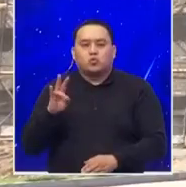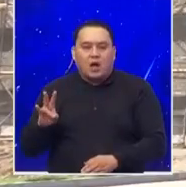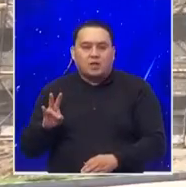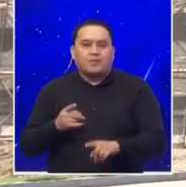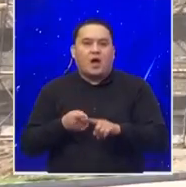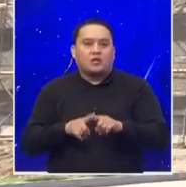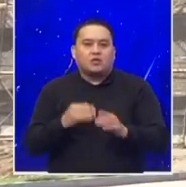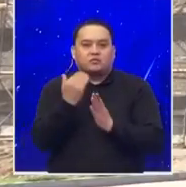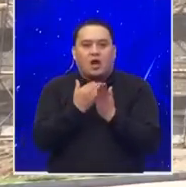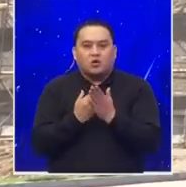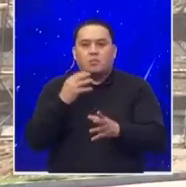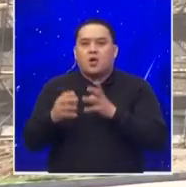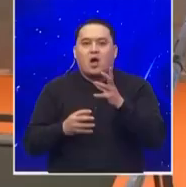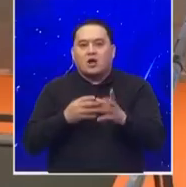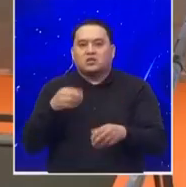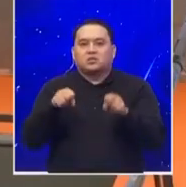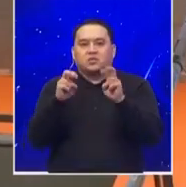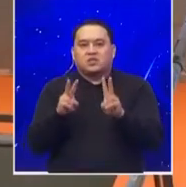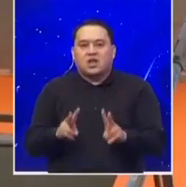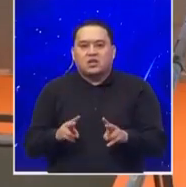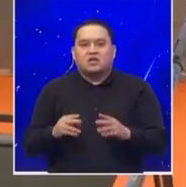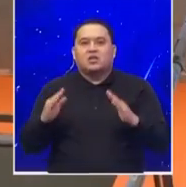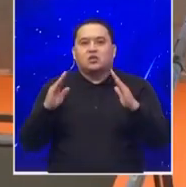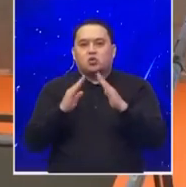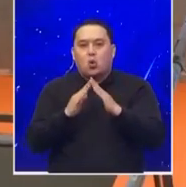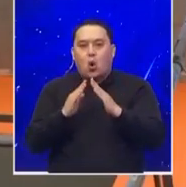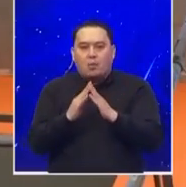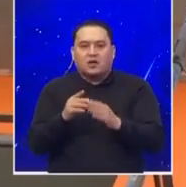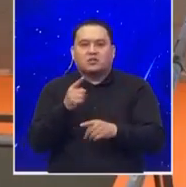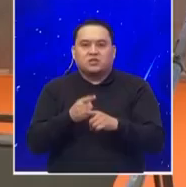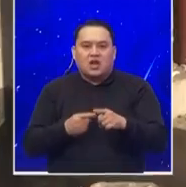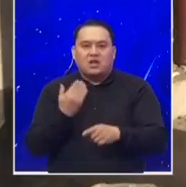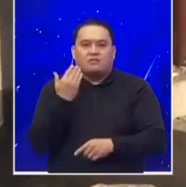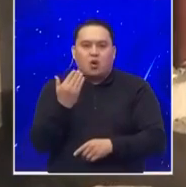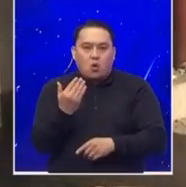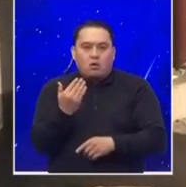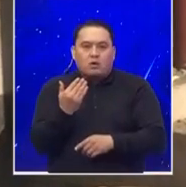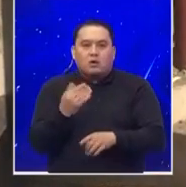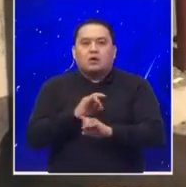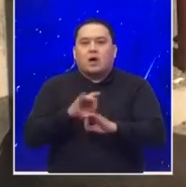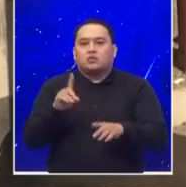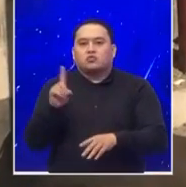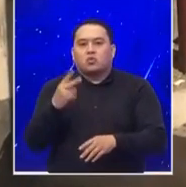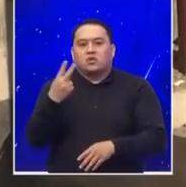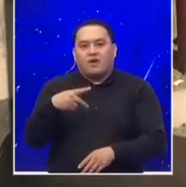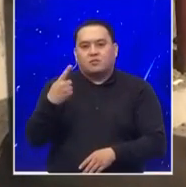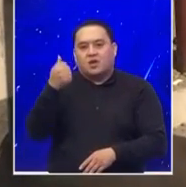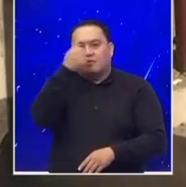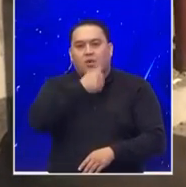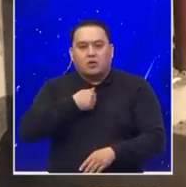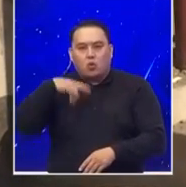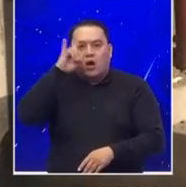Такой статистикой делится международный эксперт в сфере недвижимости Лев Тетин. Он отмечает, что в